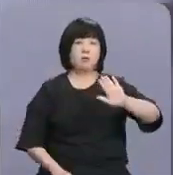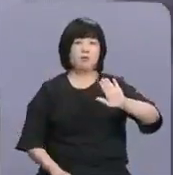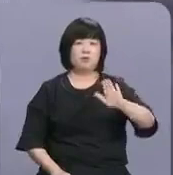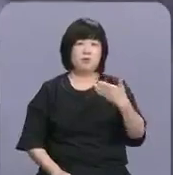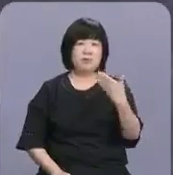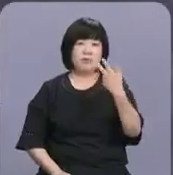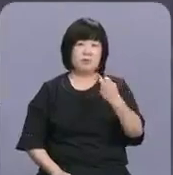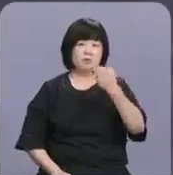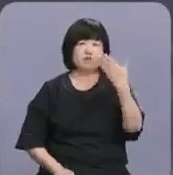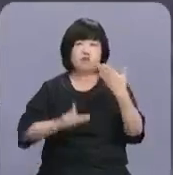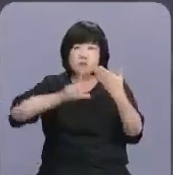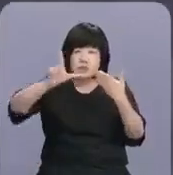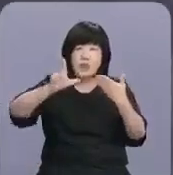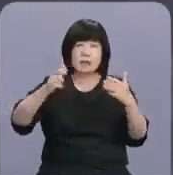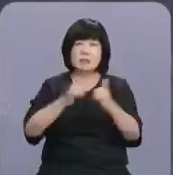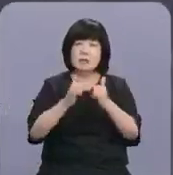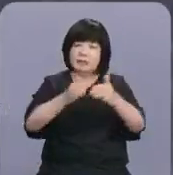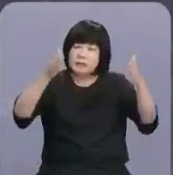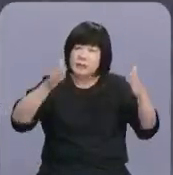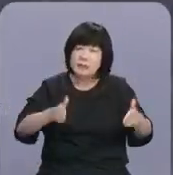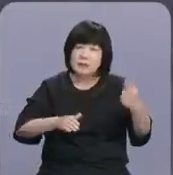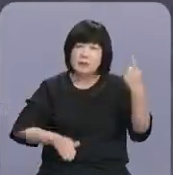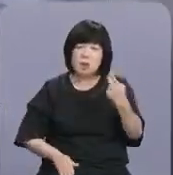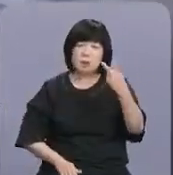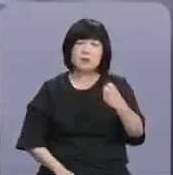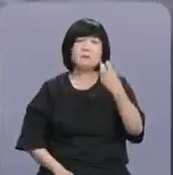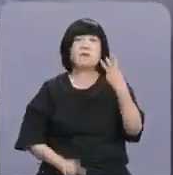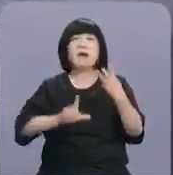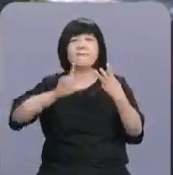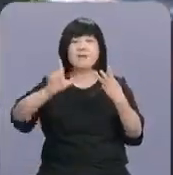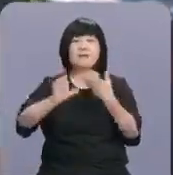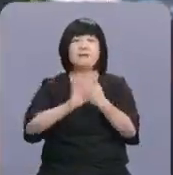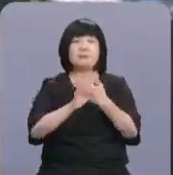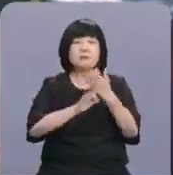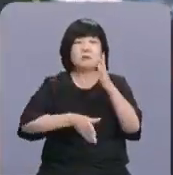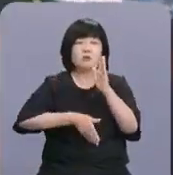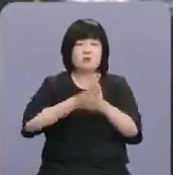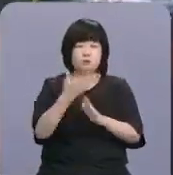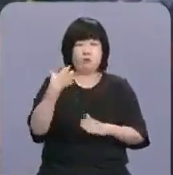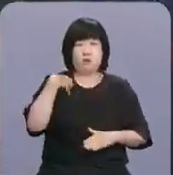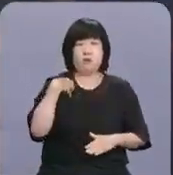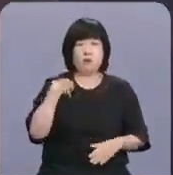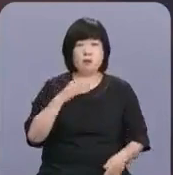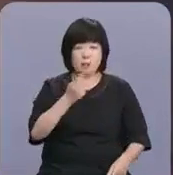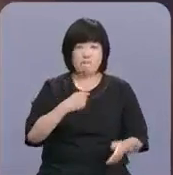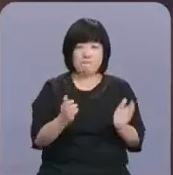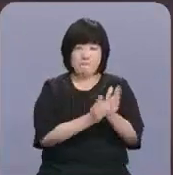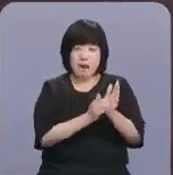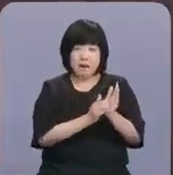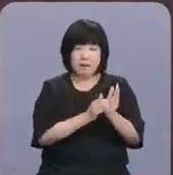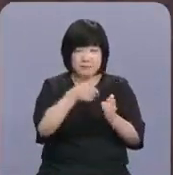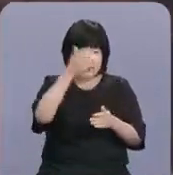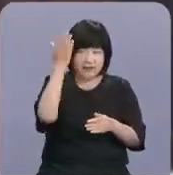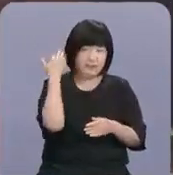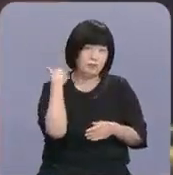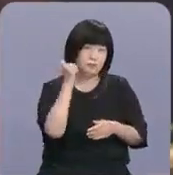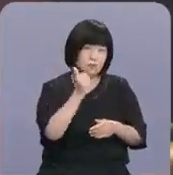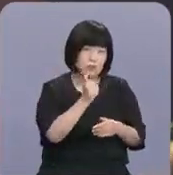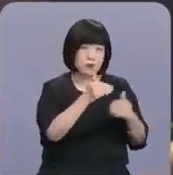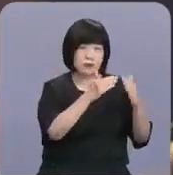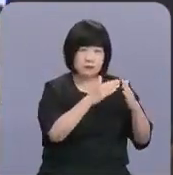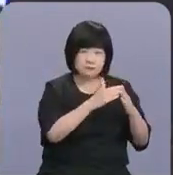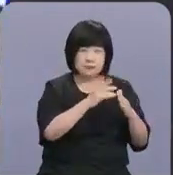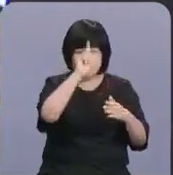1129일간의 전쟁 기간 1023일이나 임시 수도 역할을 했습니다. 부산 곳곳에는 옛 대통령 관저와 정부청사